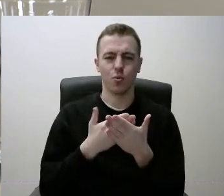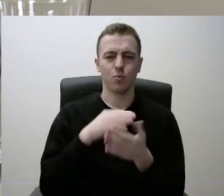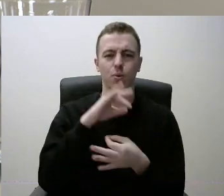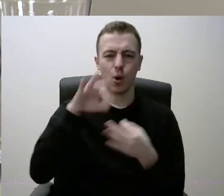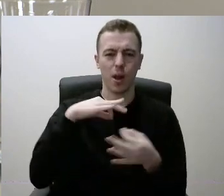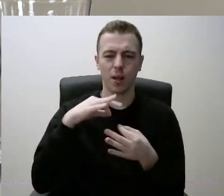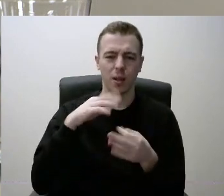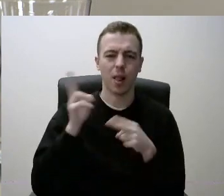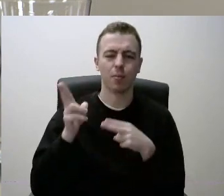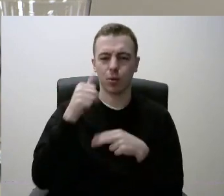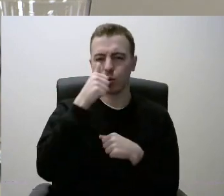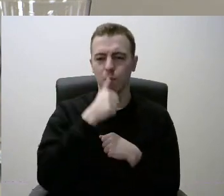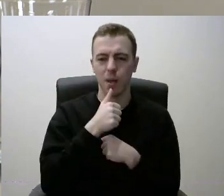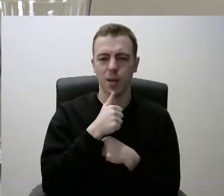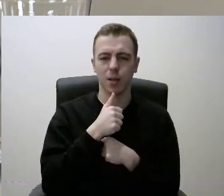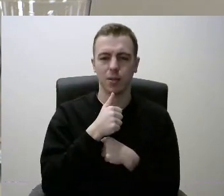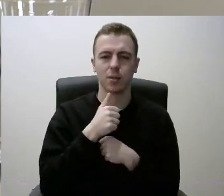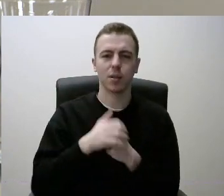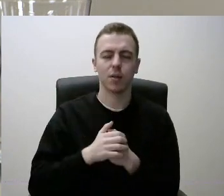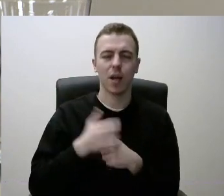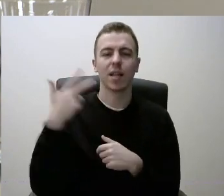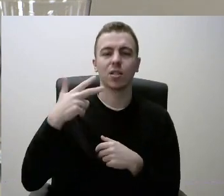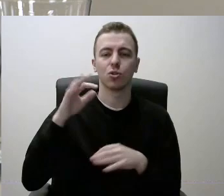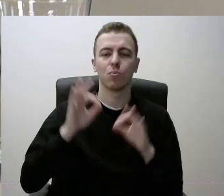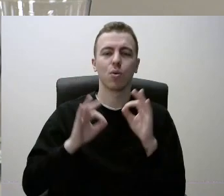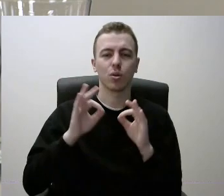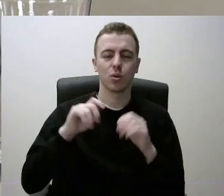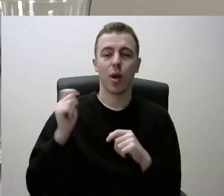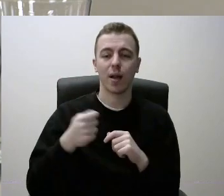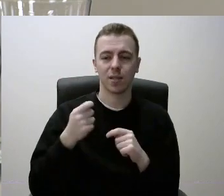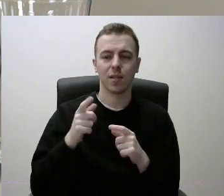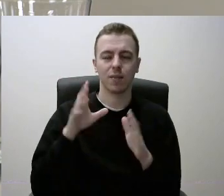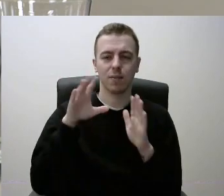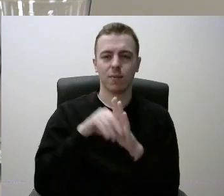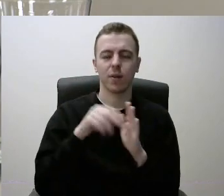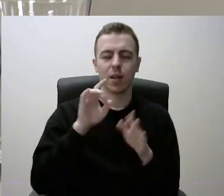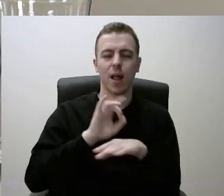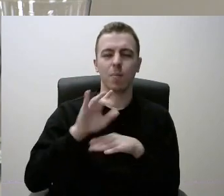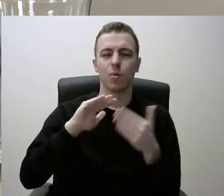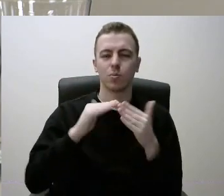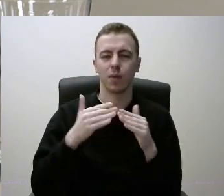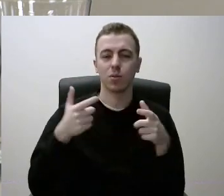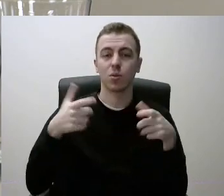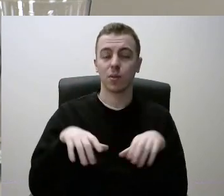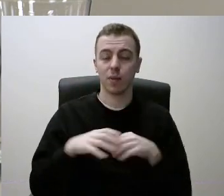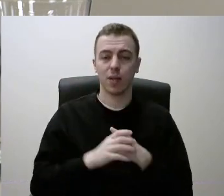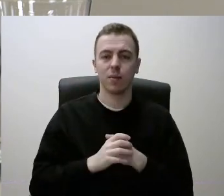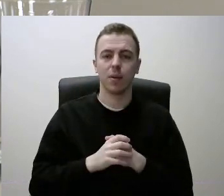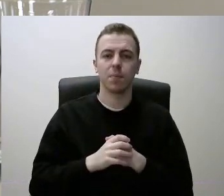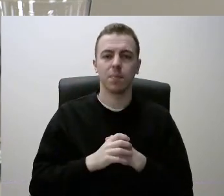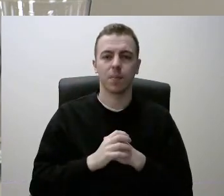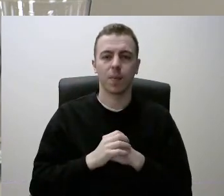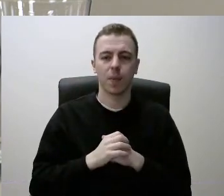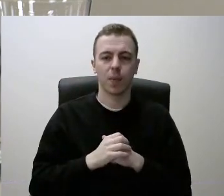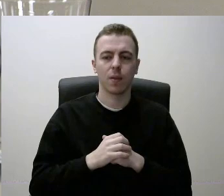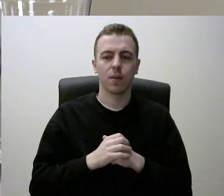mėnesį, būtent tai, kad 30% akcijų priklausytų Klaipėdos miesto savivaldybei. Tai yra